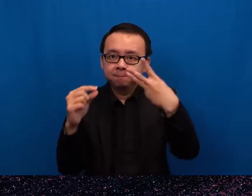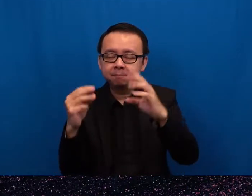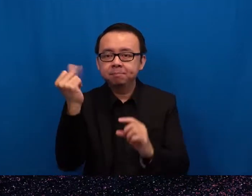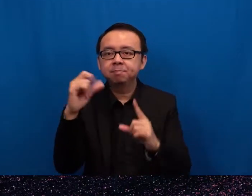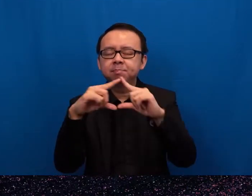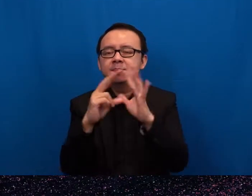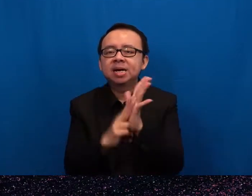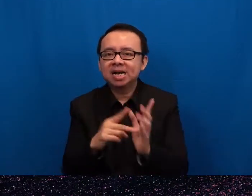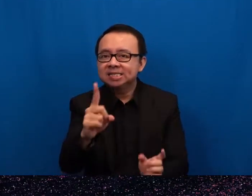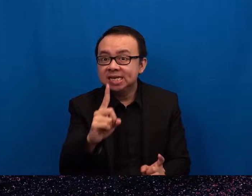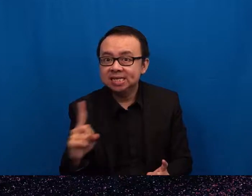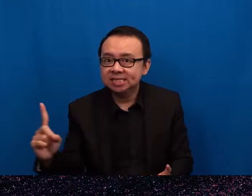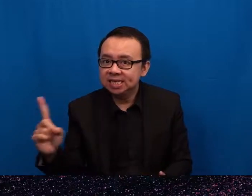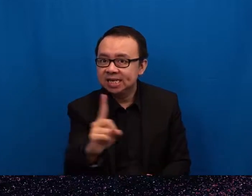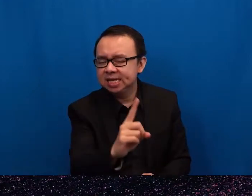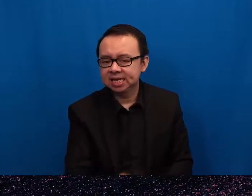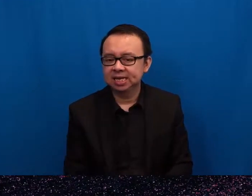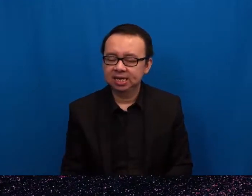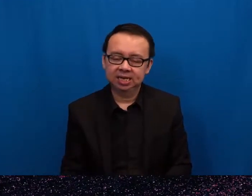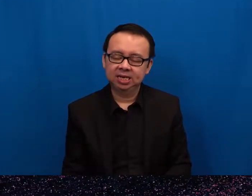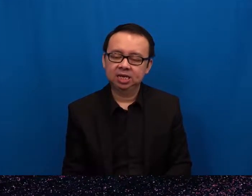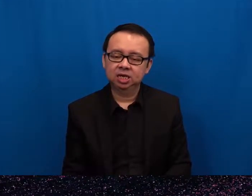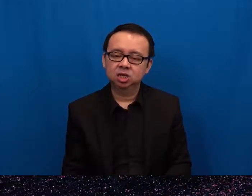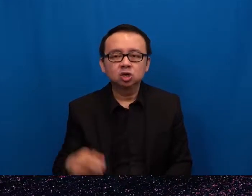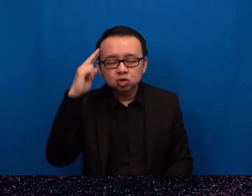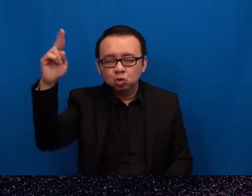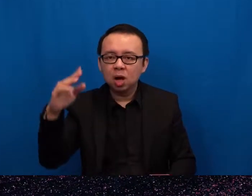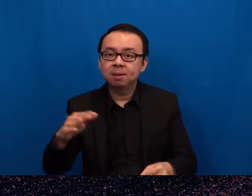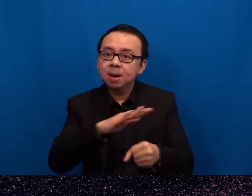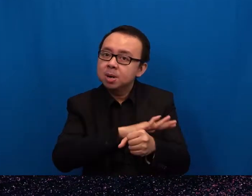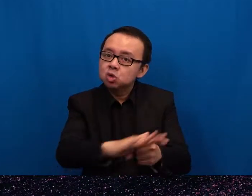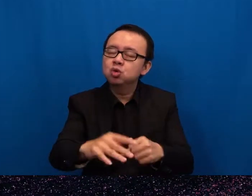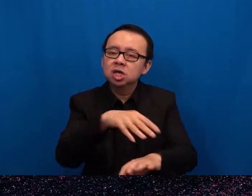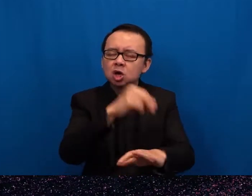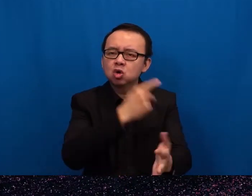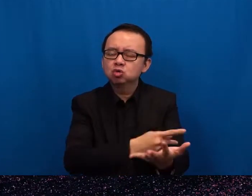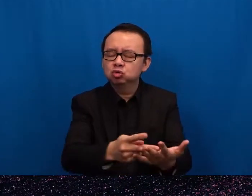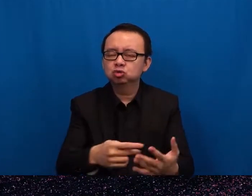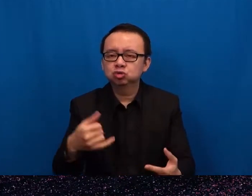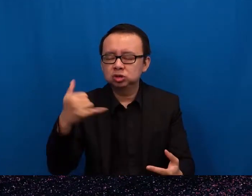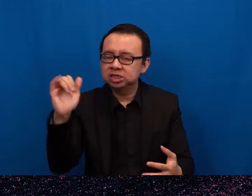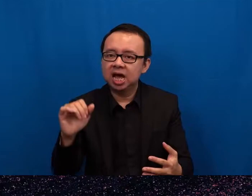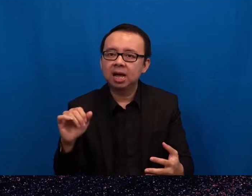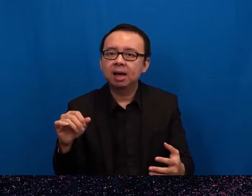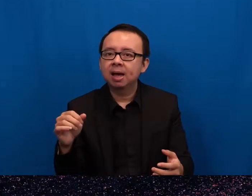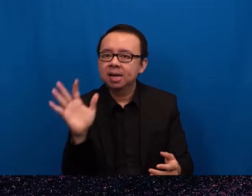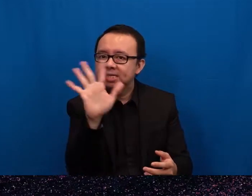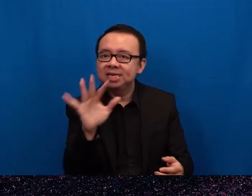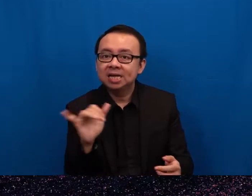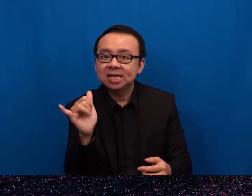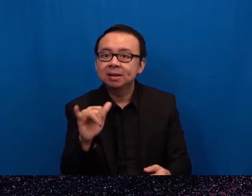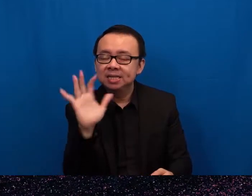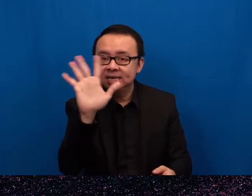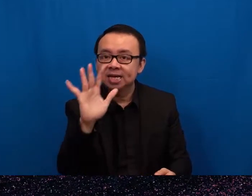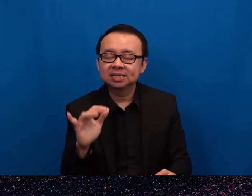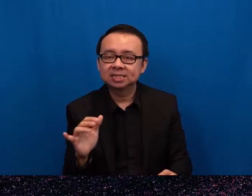Indonesia di luar negeri yang diselamatkan. Yang dipenuhi Roh Kudus di sana. Pasti ada sesuatu yang tidak diberikan ke bangsa lain. Dan hanya kita yang bisa